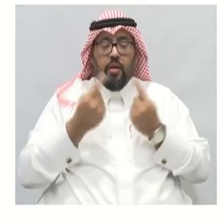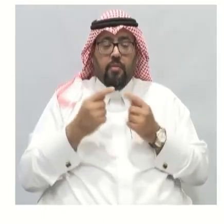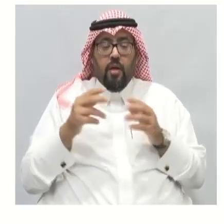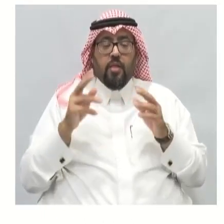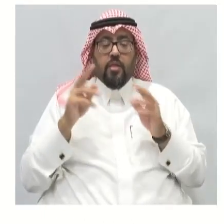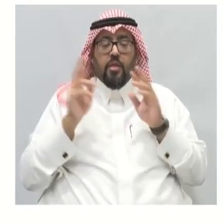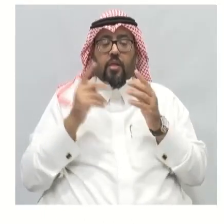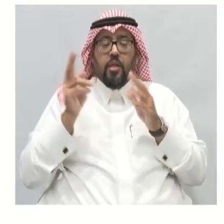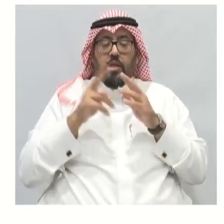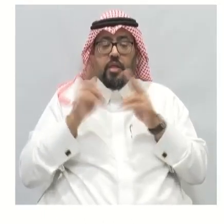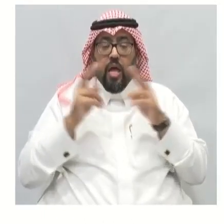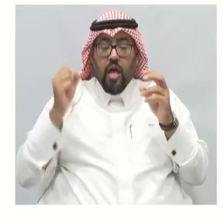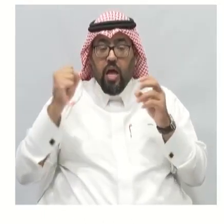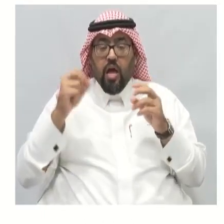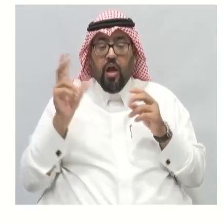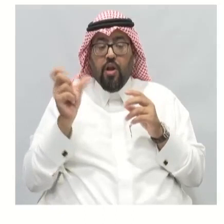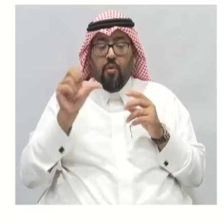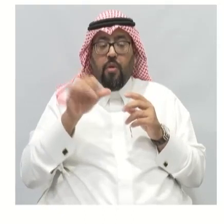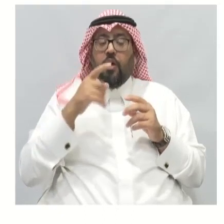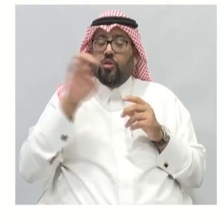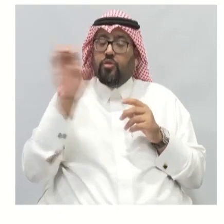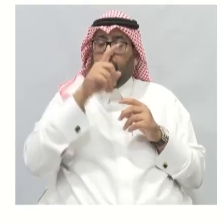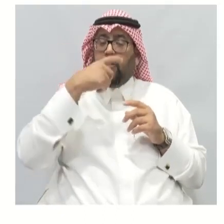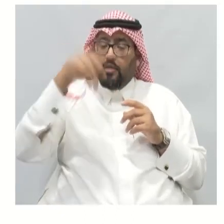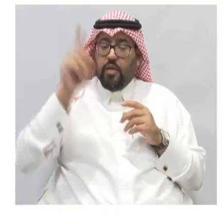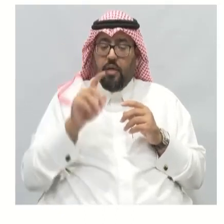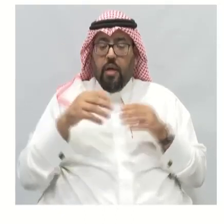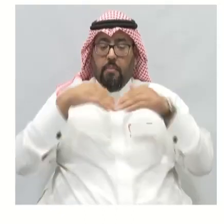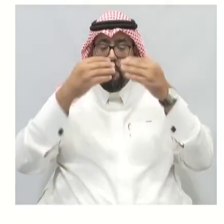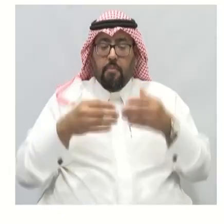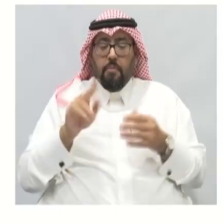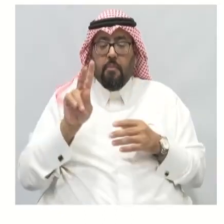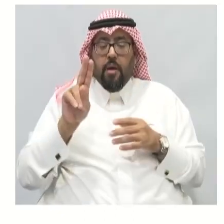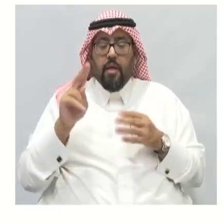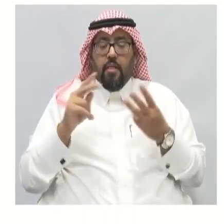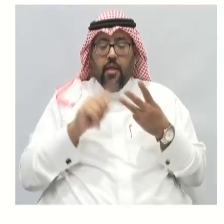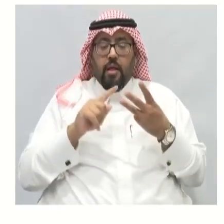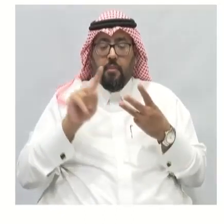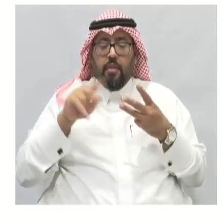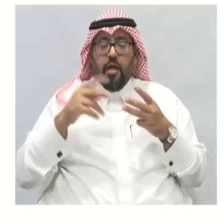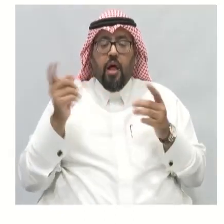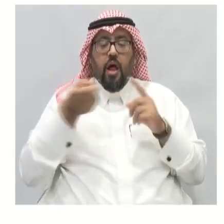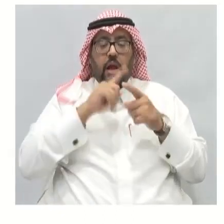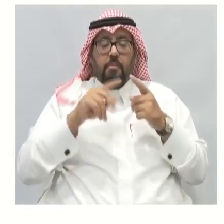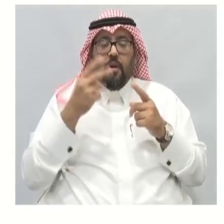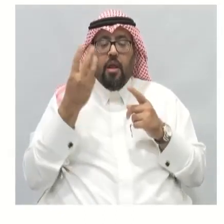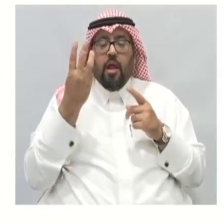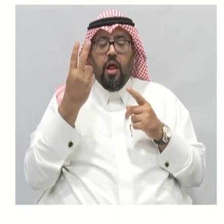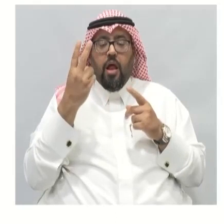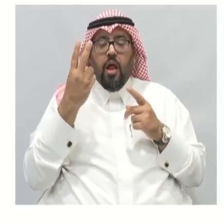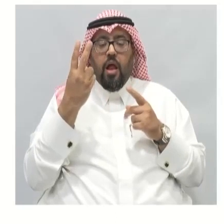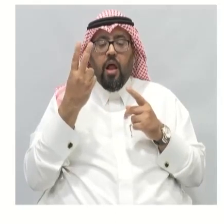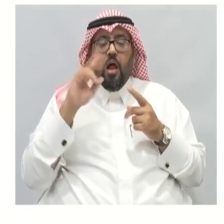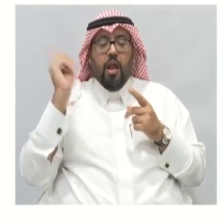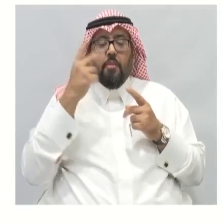الطاقه النوويه احسنتم العباره صحيحه بعد الحرب العالميه الثانيه اصبحت الولايات عضوا